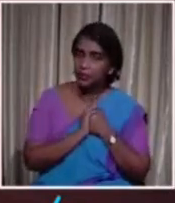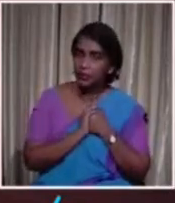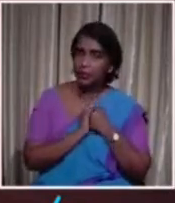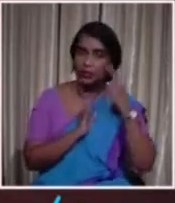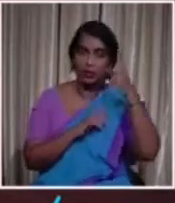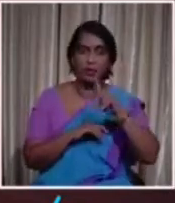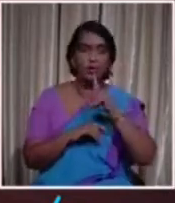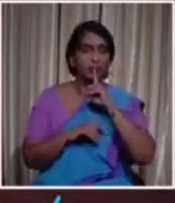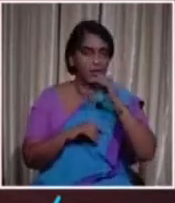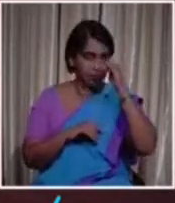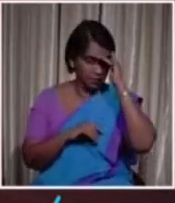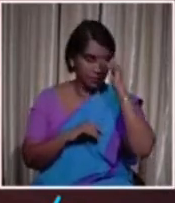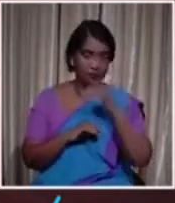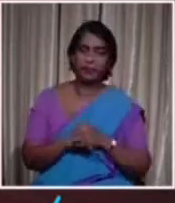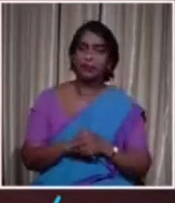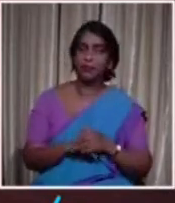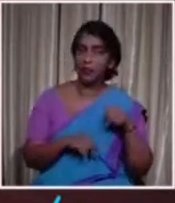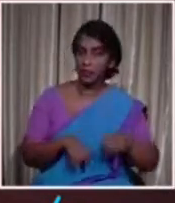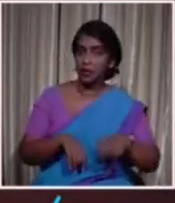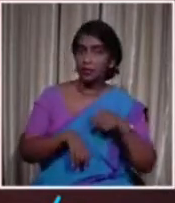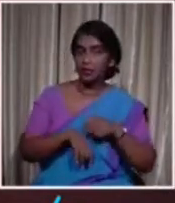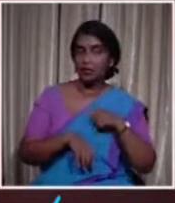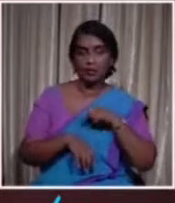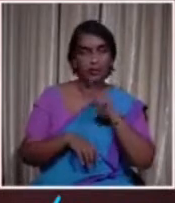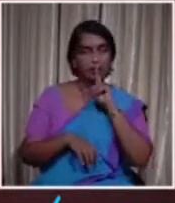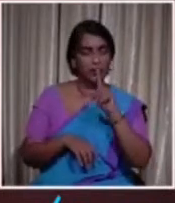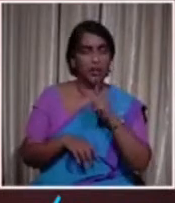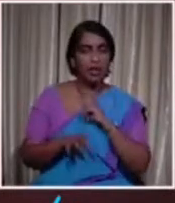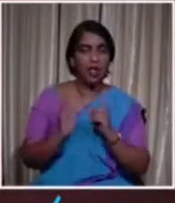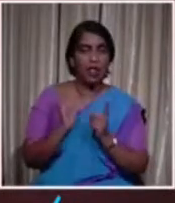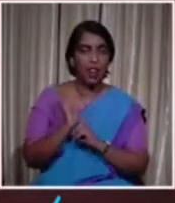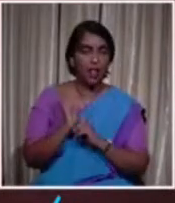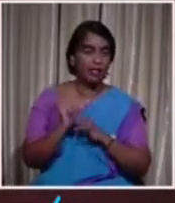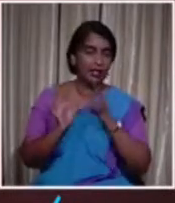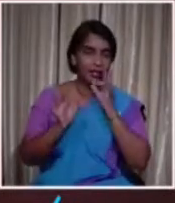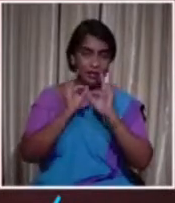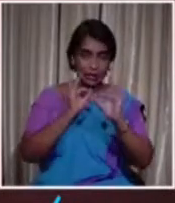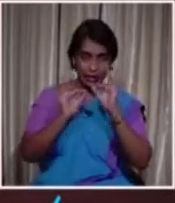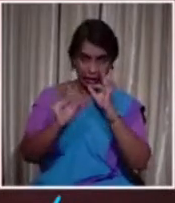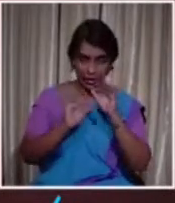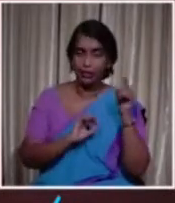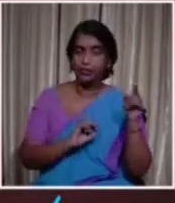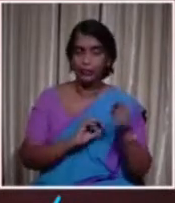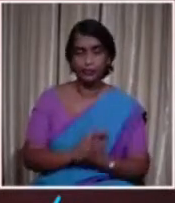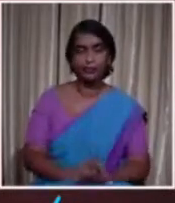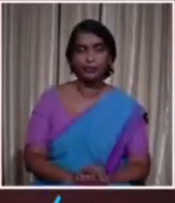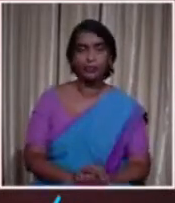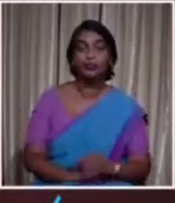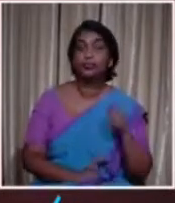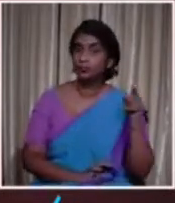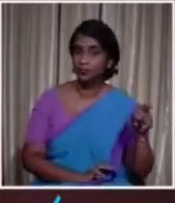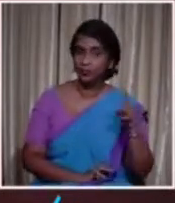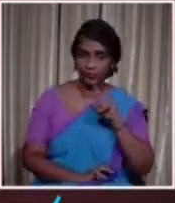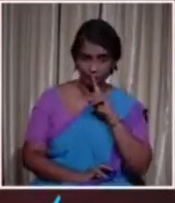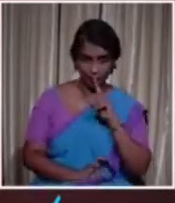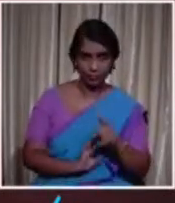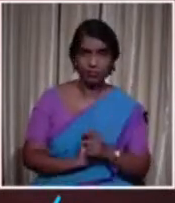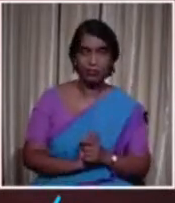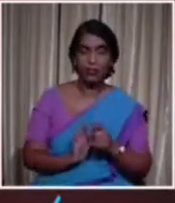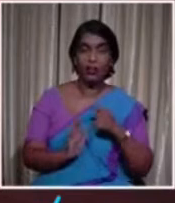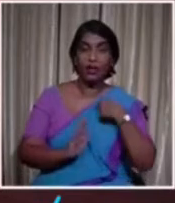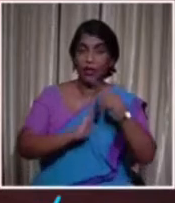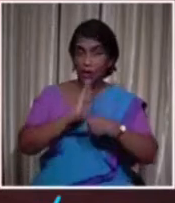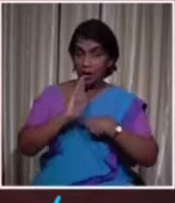නියෝජක කතානායකතුමනි මම මේ අවස්ථාවේ මතක් කරන්න කැමති ලතා වල්පොල ශූරින් ගැයූ ගීතයක්. ඒක තමයි පෙරදිග